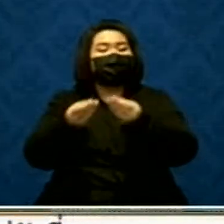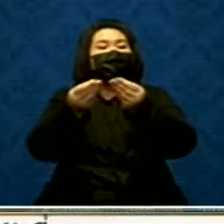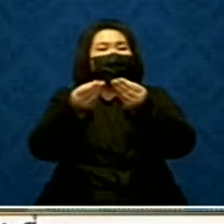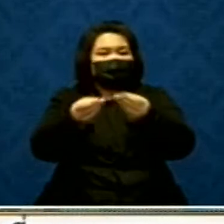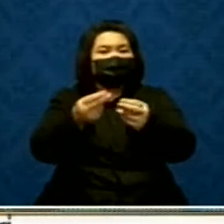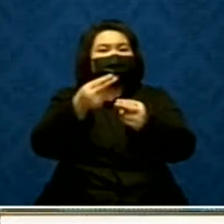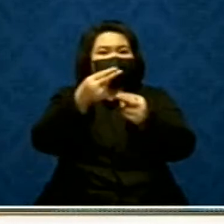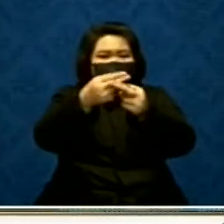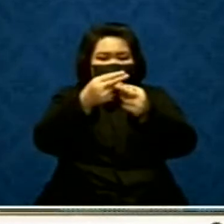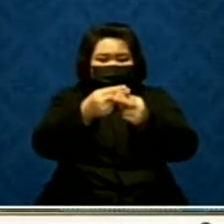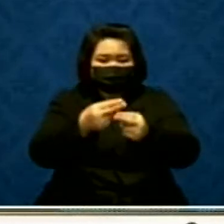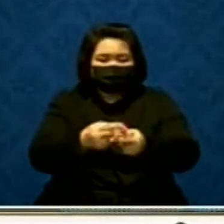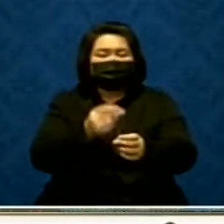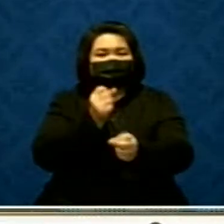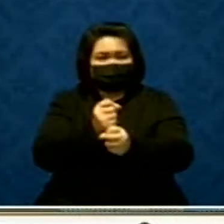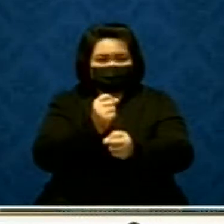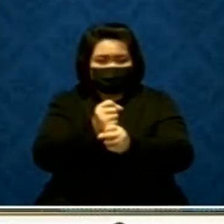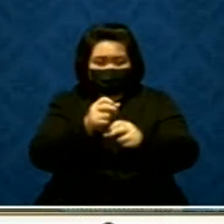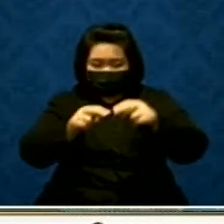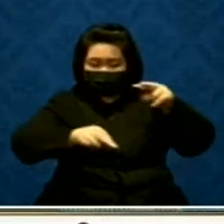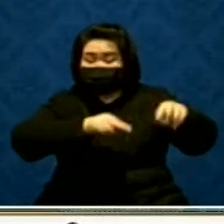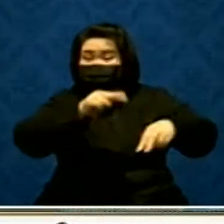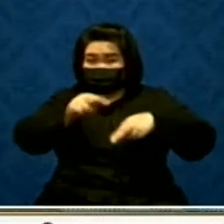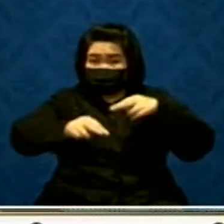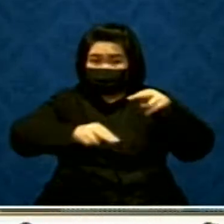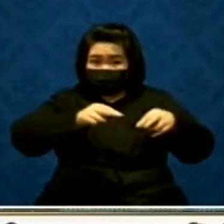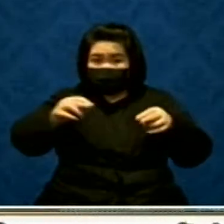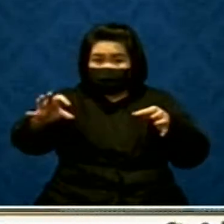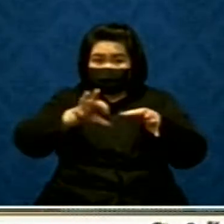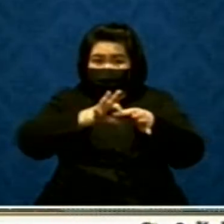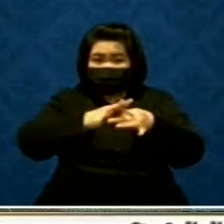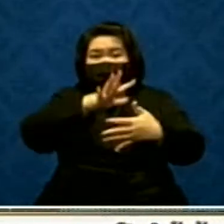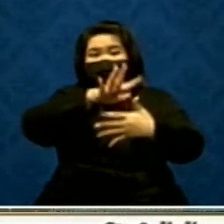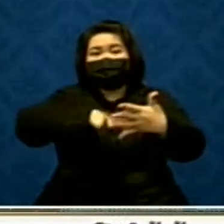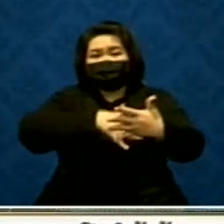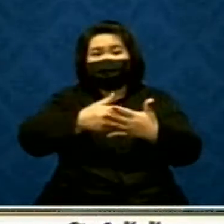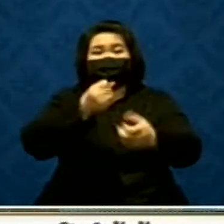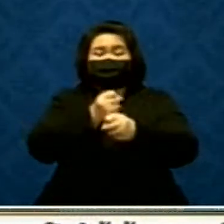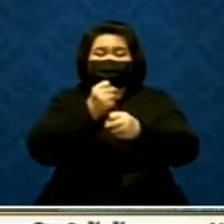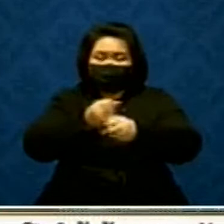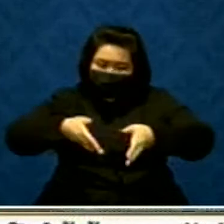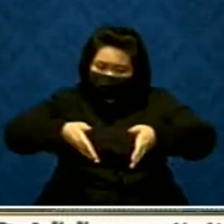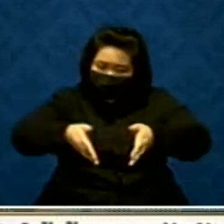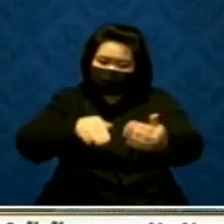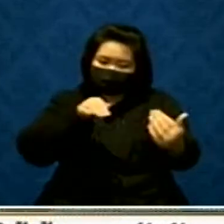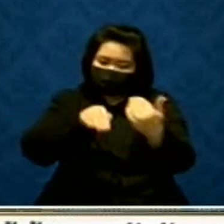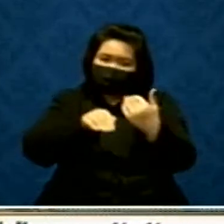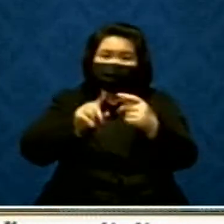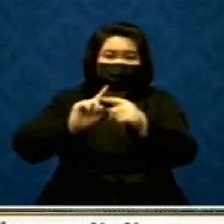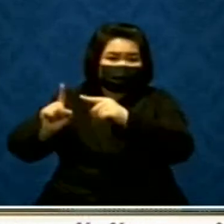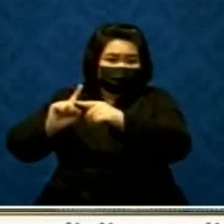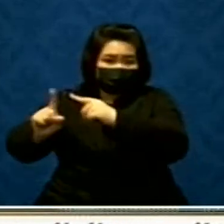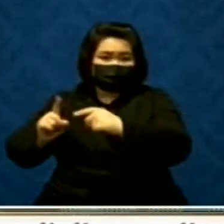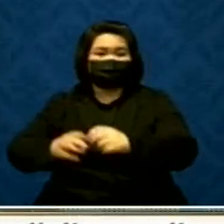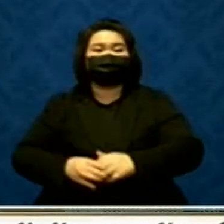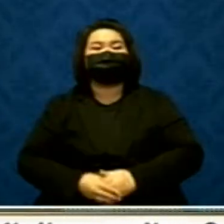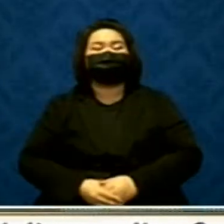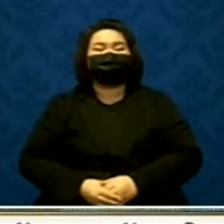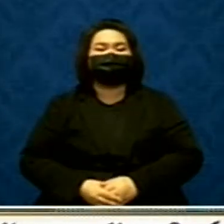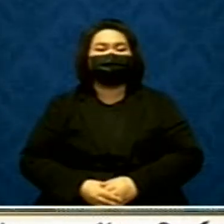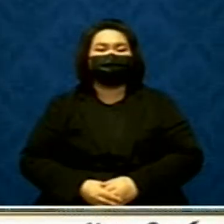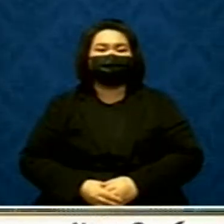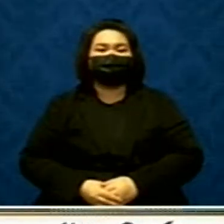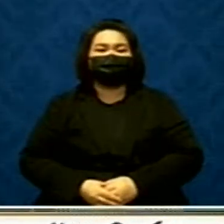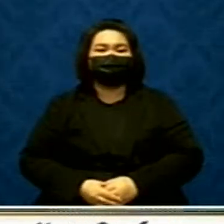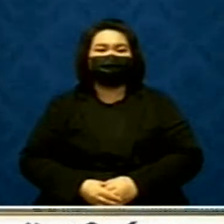ารพื้นที่นะครับให้สอดคล้องกับแผนการพัฒนาโครงสร้างพื้นฐานนะครับนอกจากนั้นน